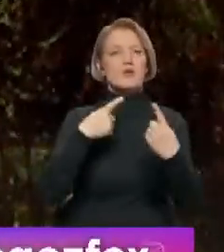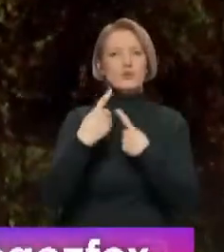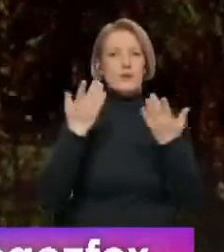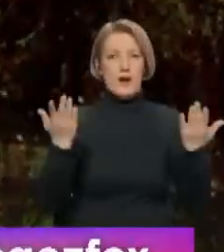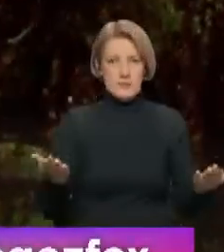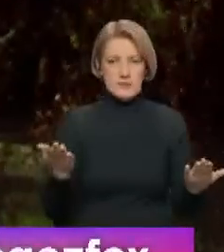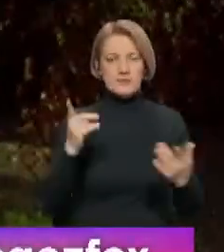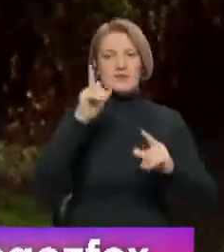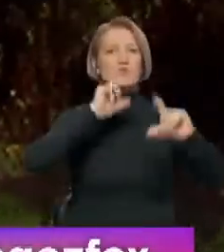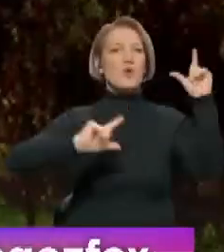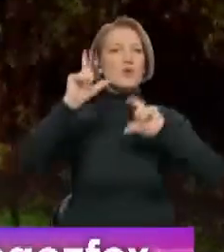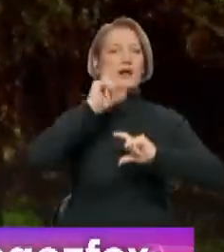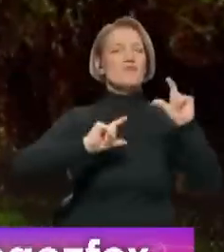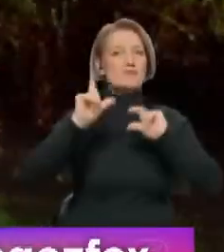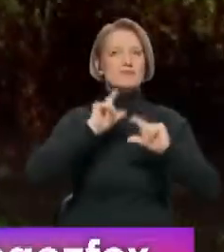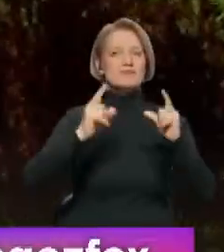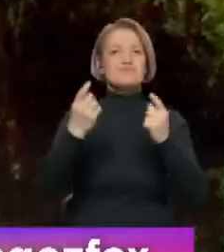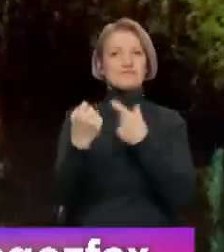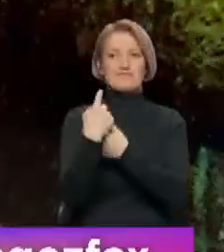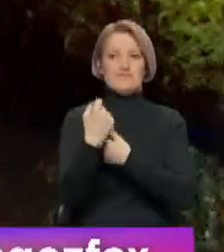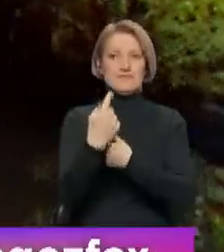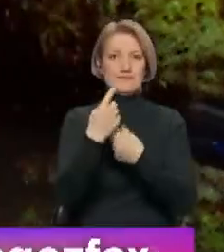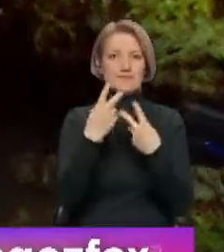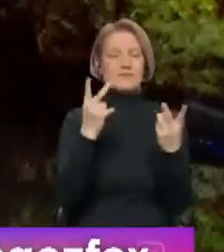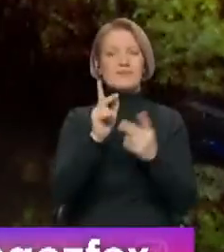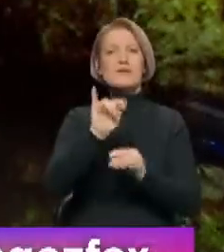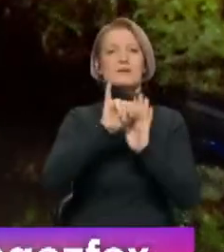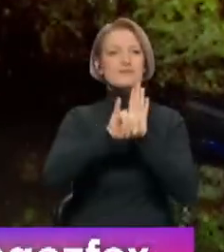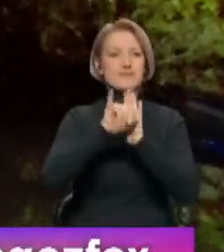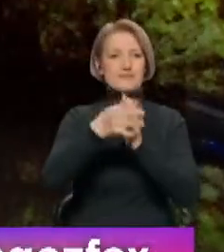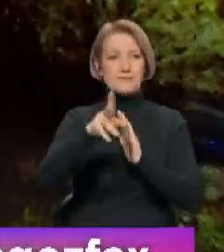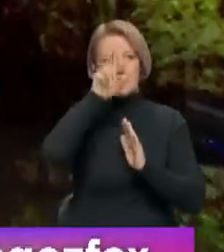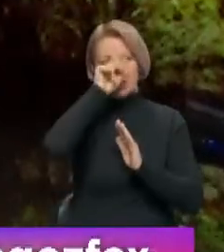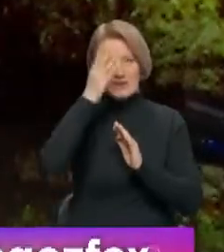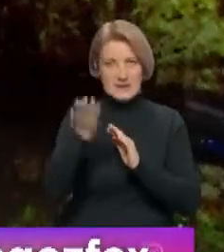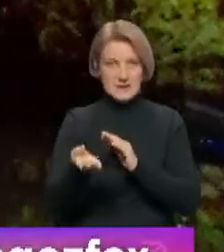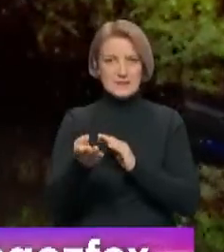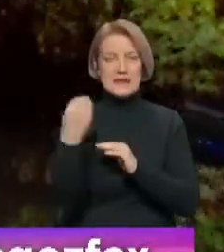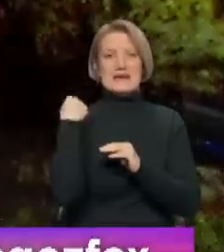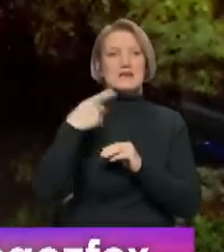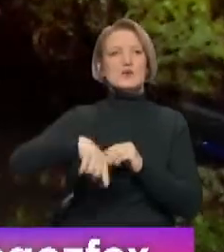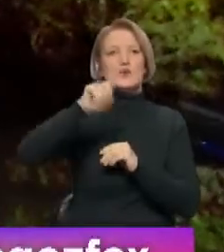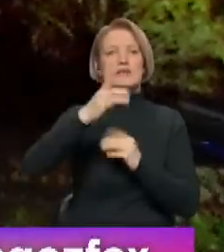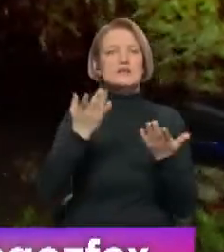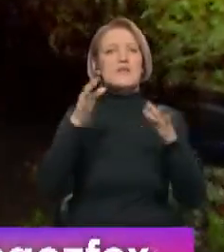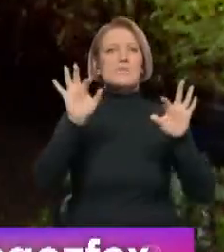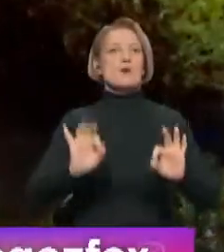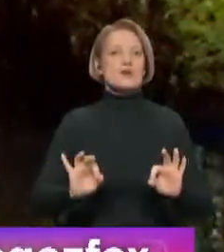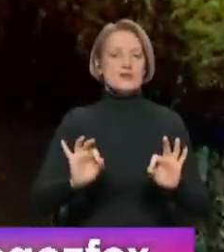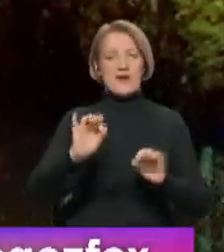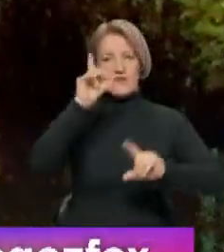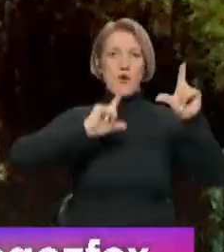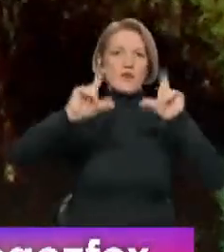belki biz de fotoğraflarınızda ulaşabilirsiniz sonra Instagram'dan da Twitter'dan da Yeni Güne nasıl başladığınızın